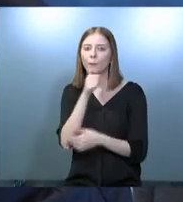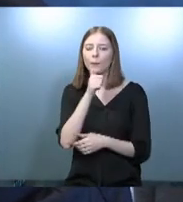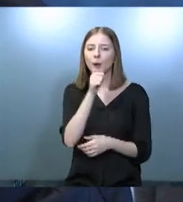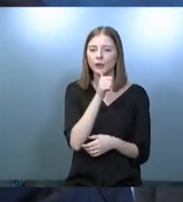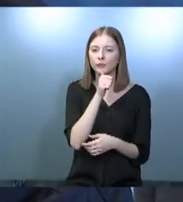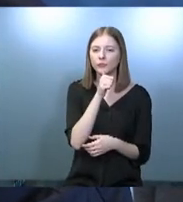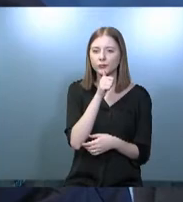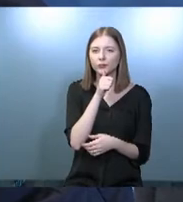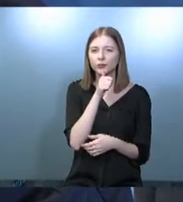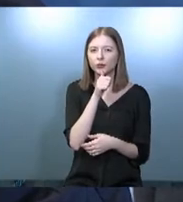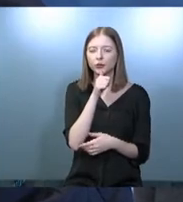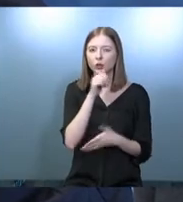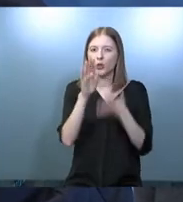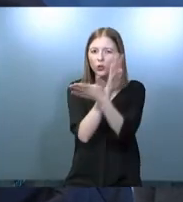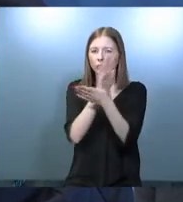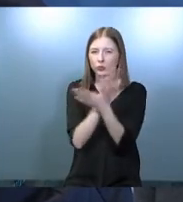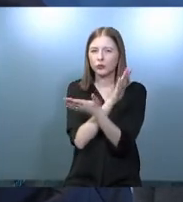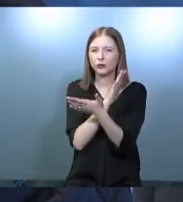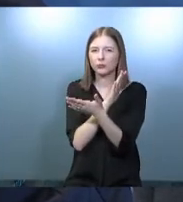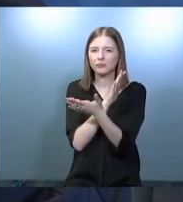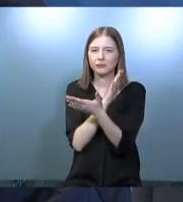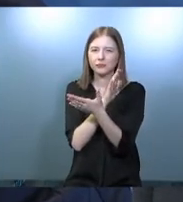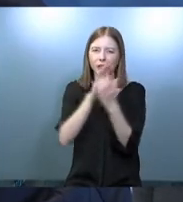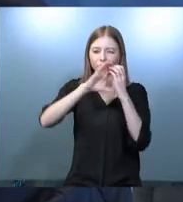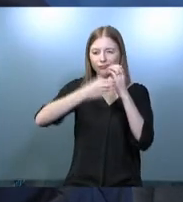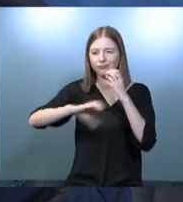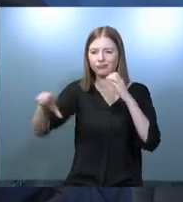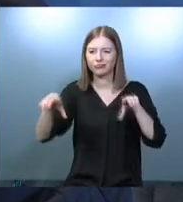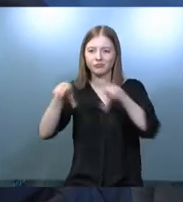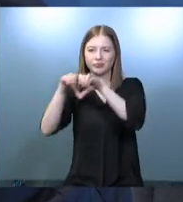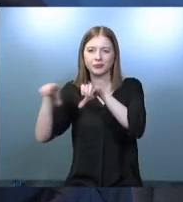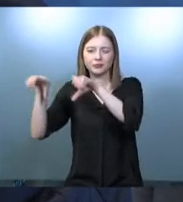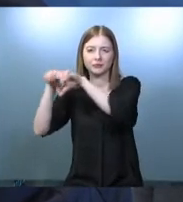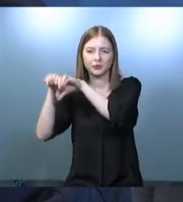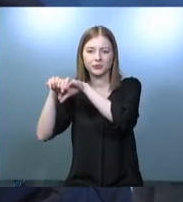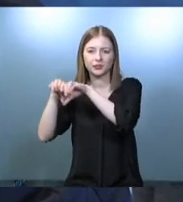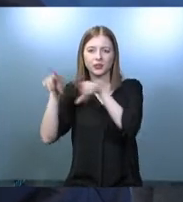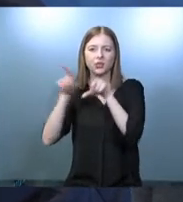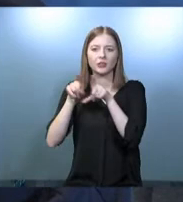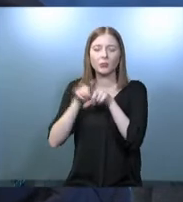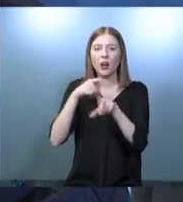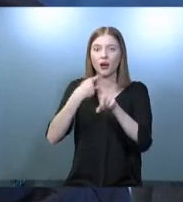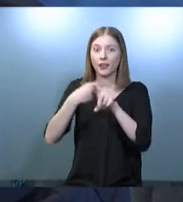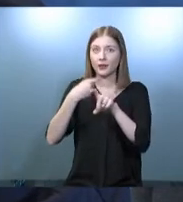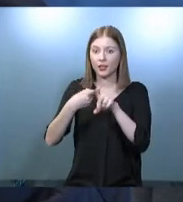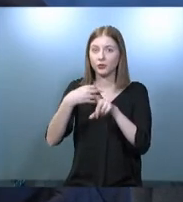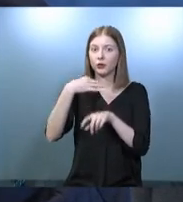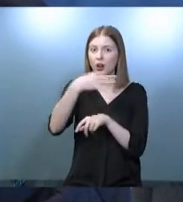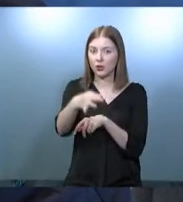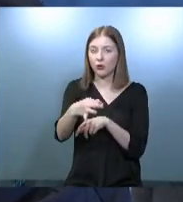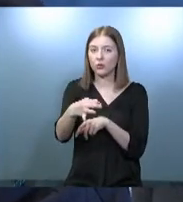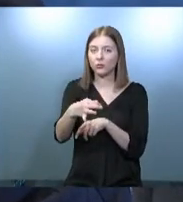tinklai. Tai irgi didelė problema, nacionaliniu mastu, Kėdainių rajonas tikrai